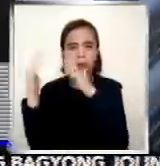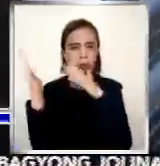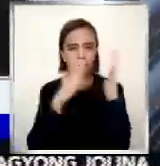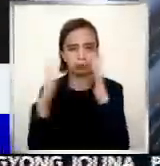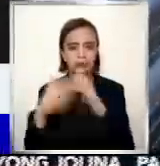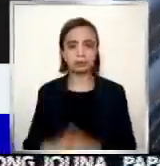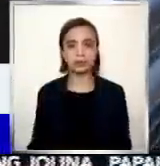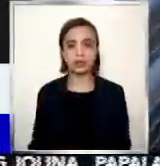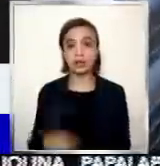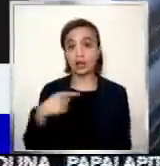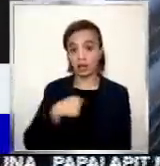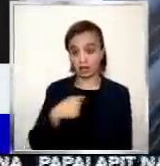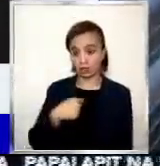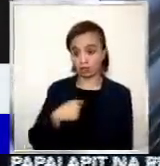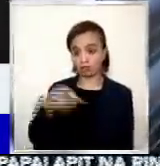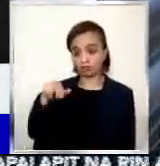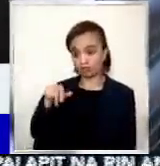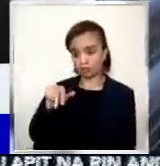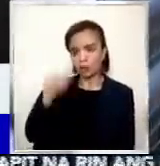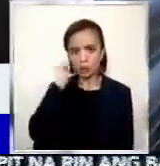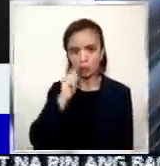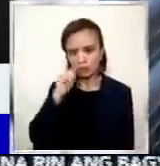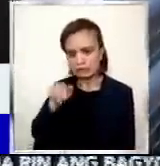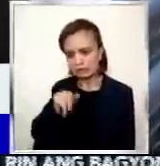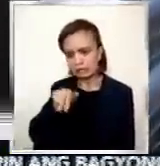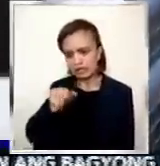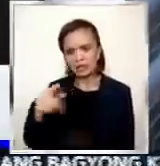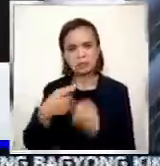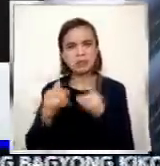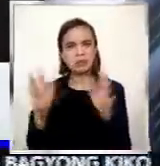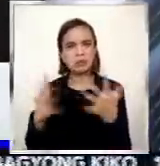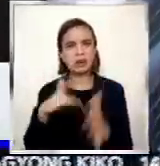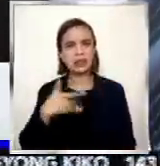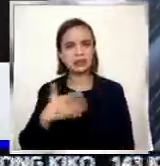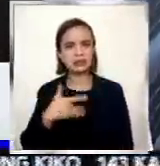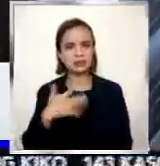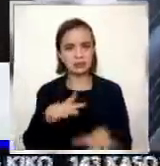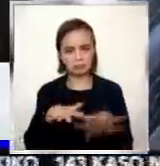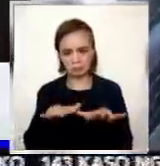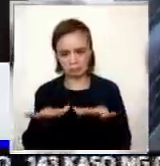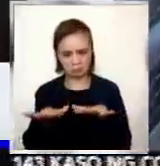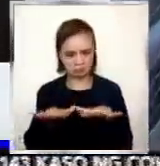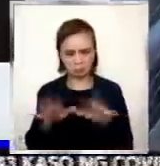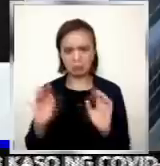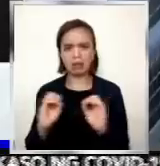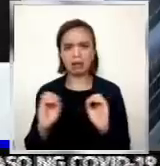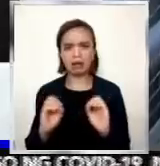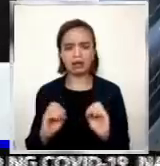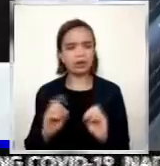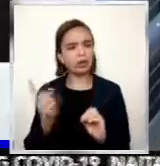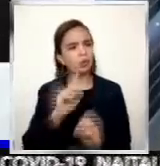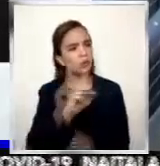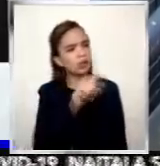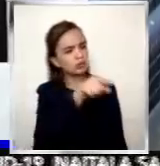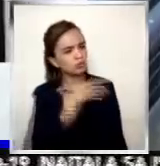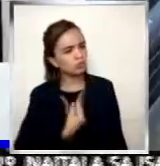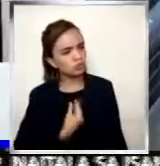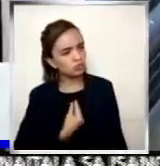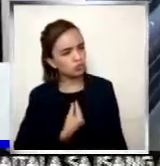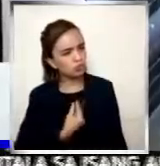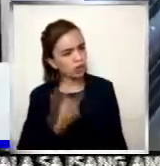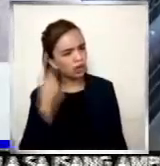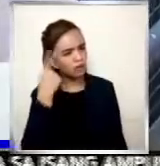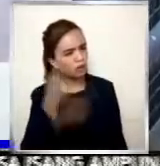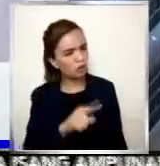lagi na lang po ako sa gilid para hindi ko nafe-feel na parang umuuga-uga po. Ano yung kinakatakot mo? Baka po